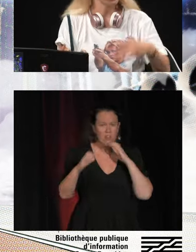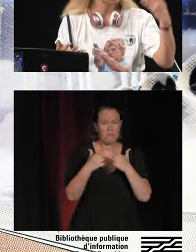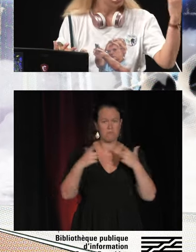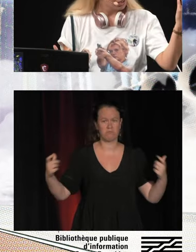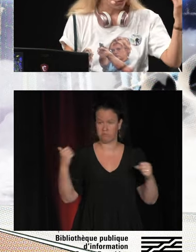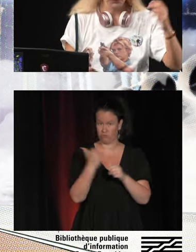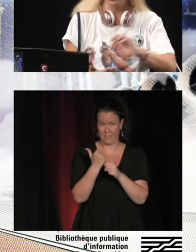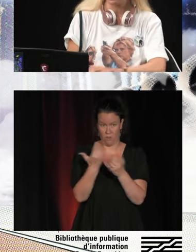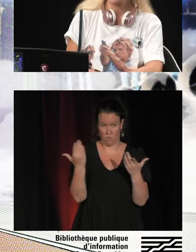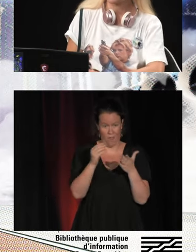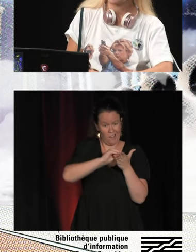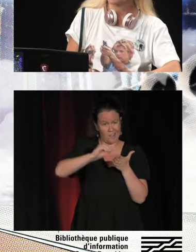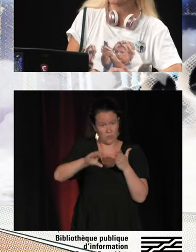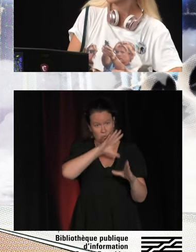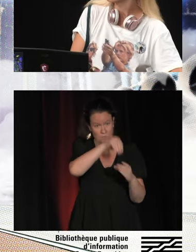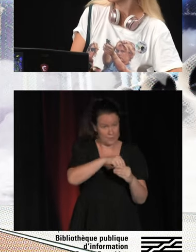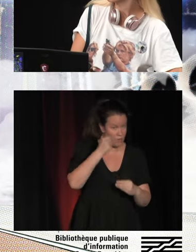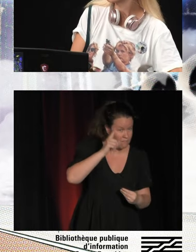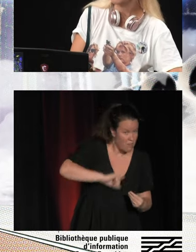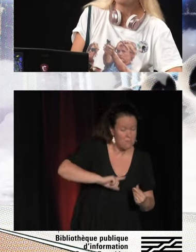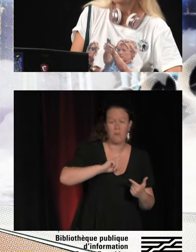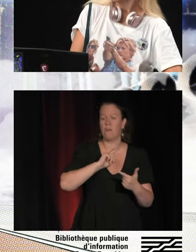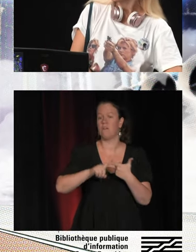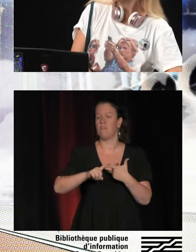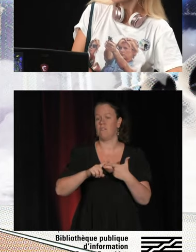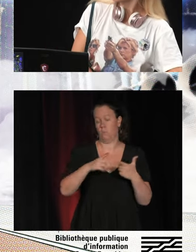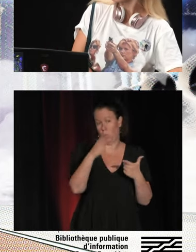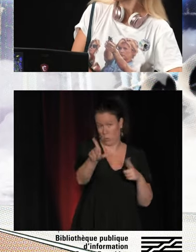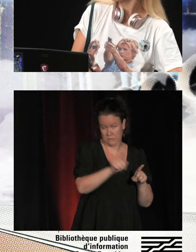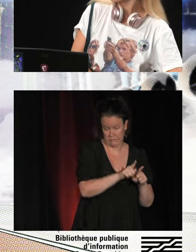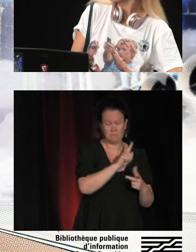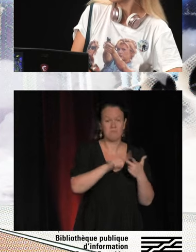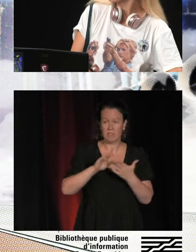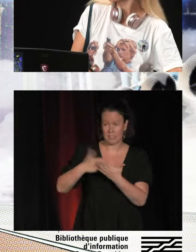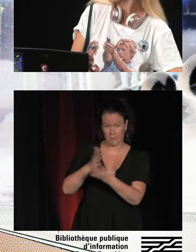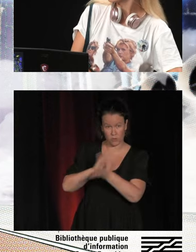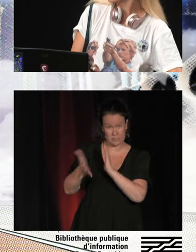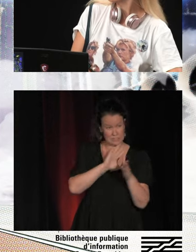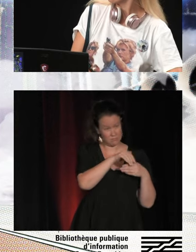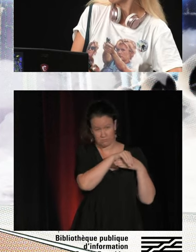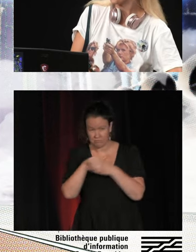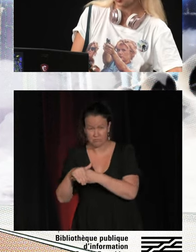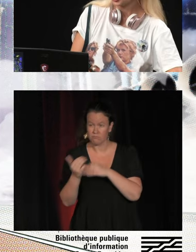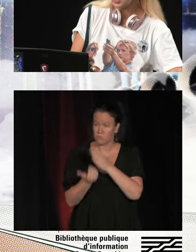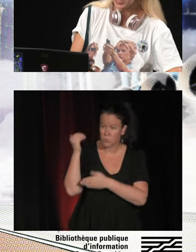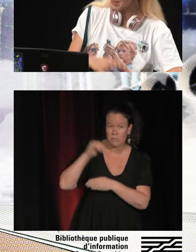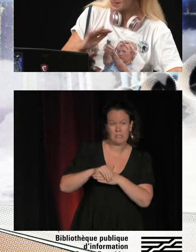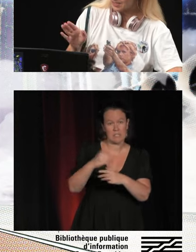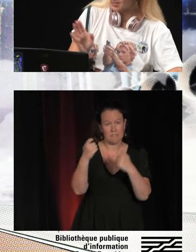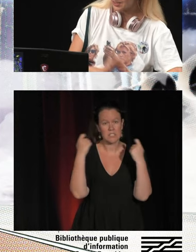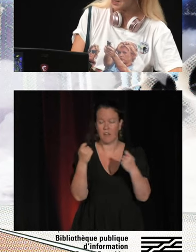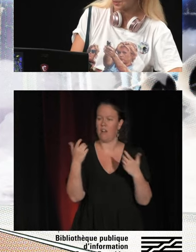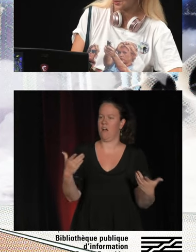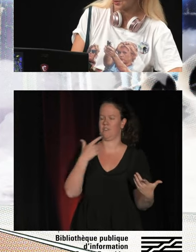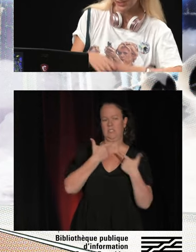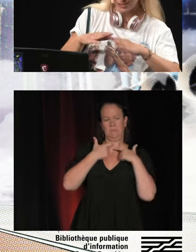écriture inclusive. On a les interprètes LSF avec nous, donc vraiment, c'est cool de voir que voilà, qu'il y a des institutions qui s'y mettent